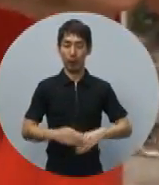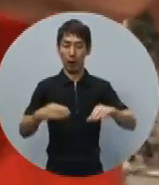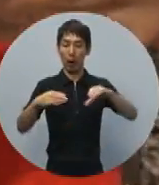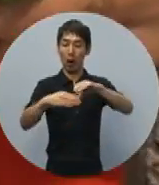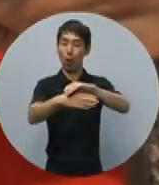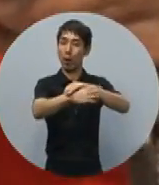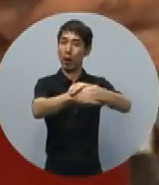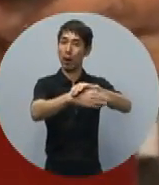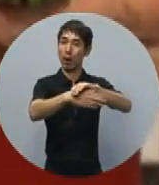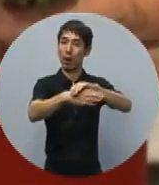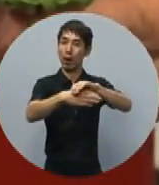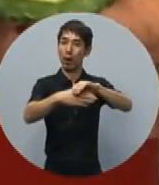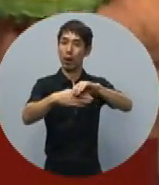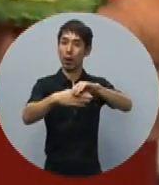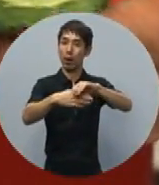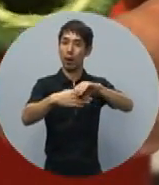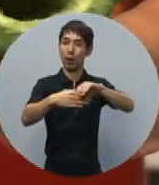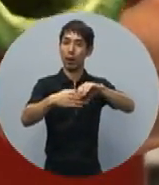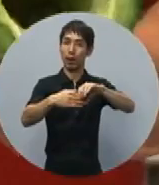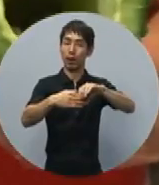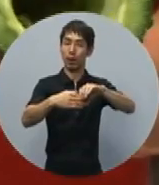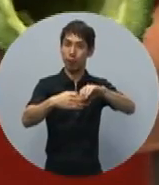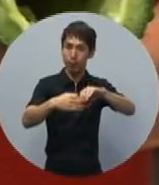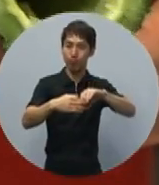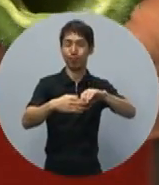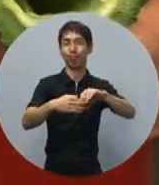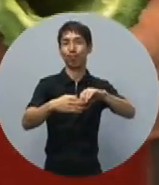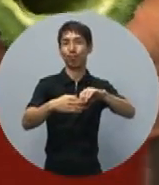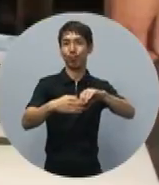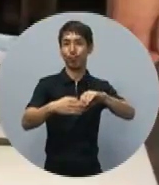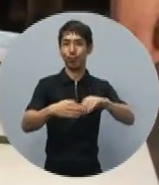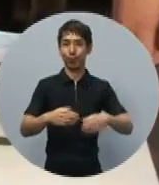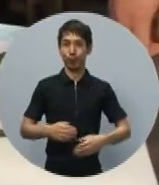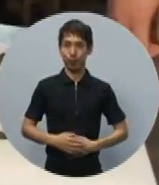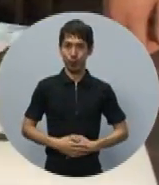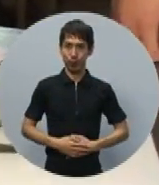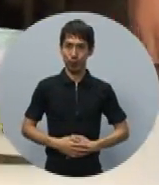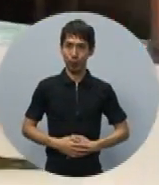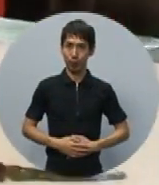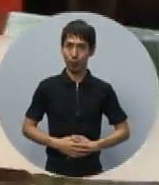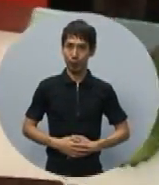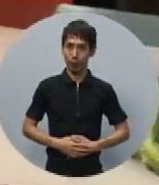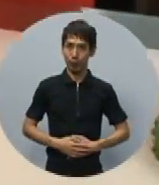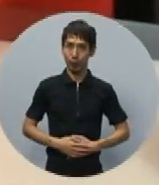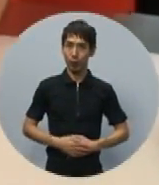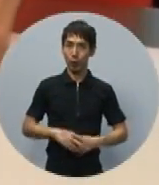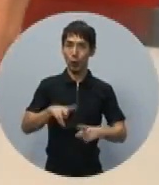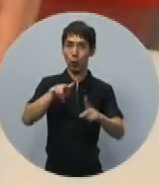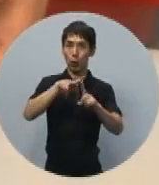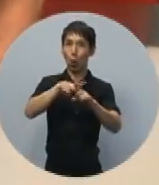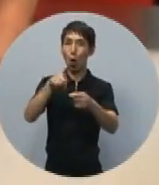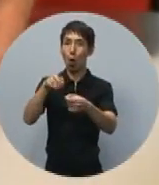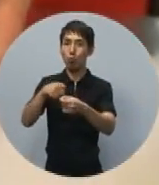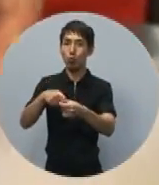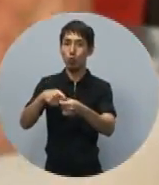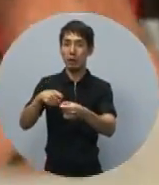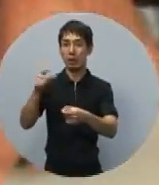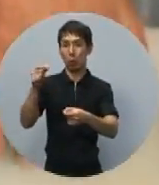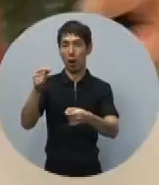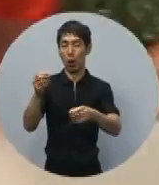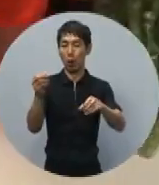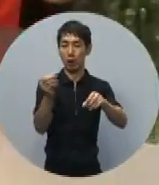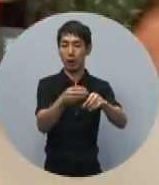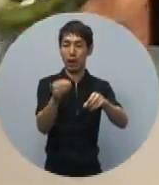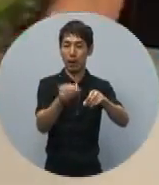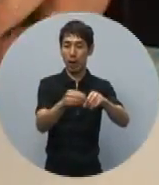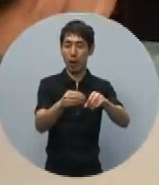中の方まで開いてると思います。 くり抜いた中に小麦粉を入れて、